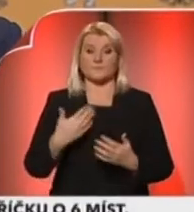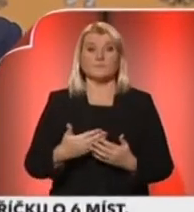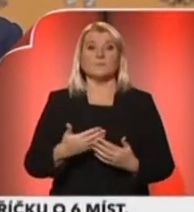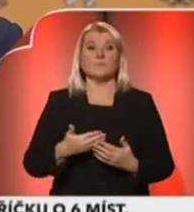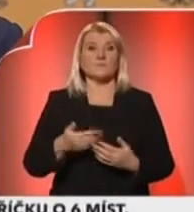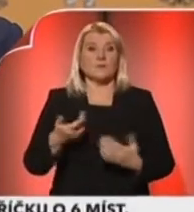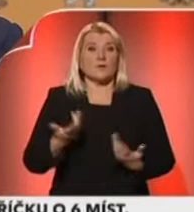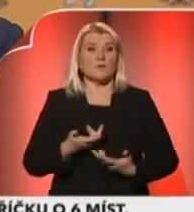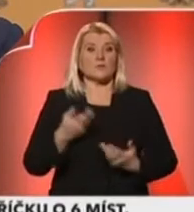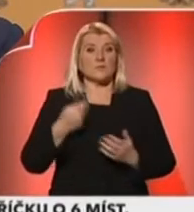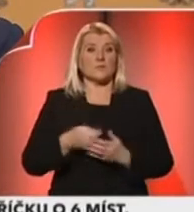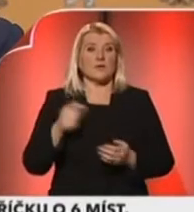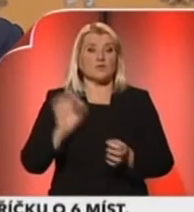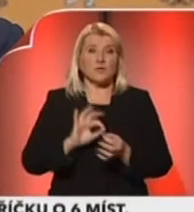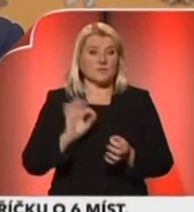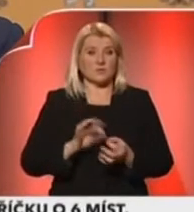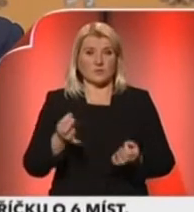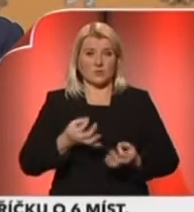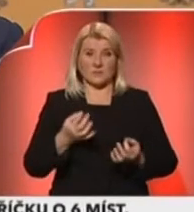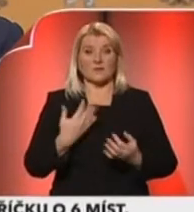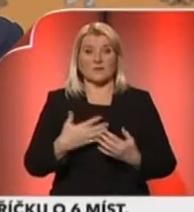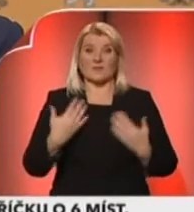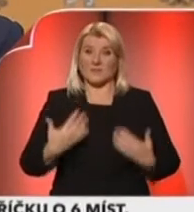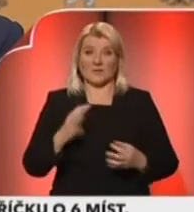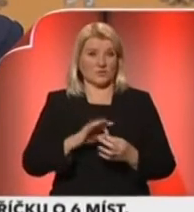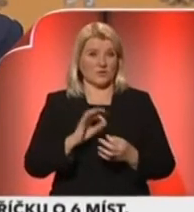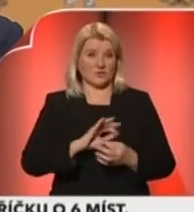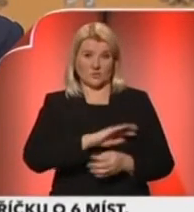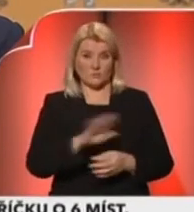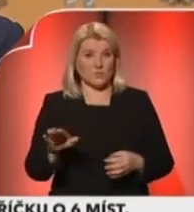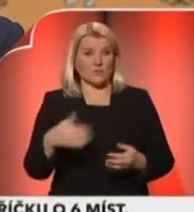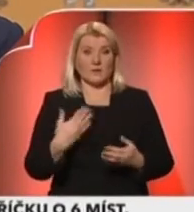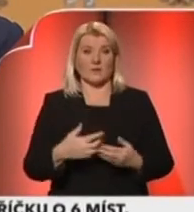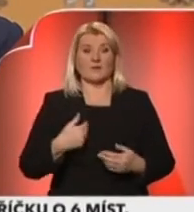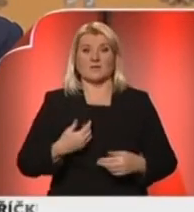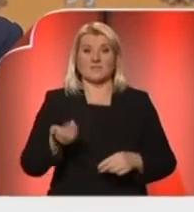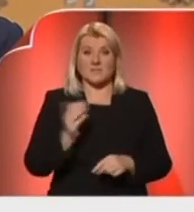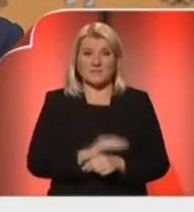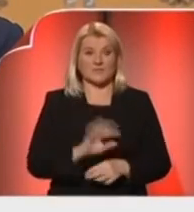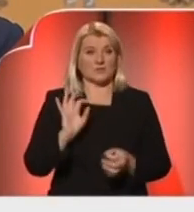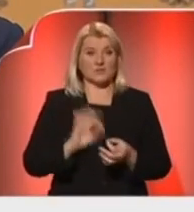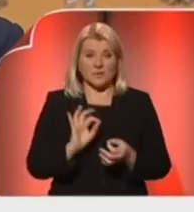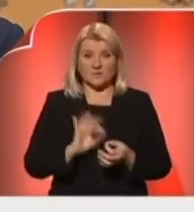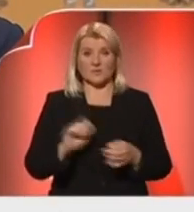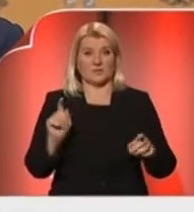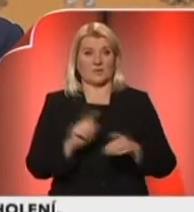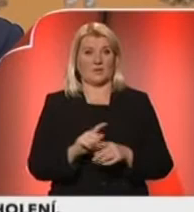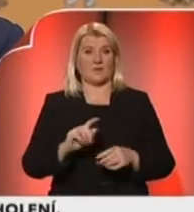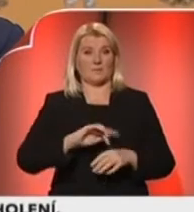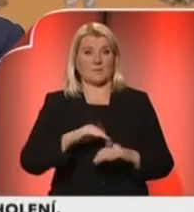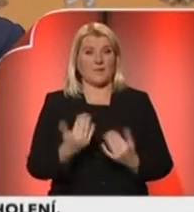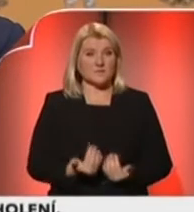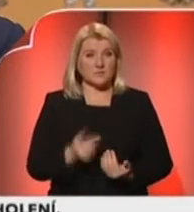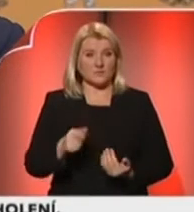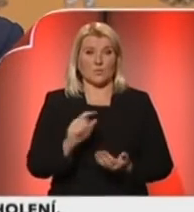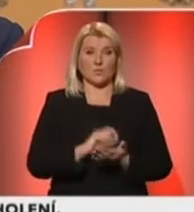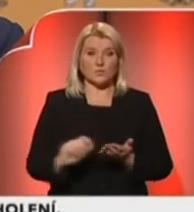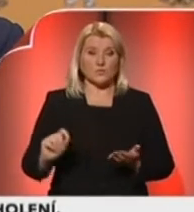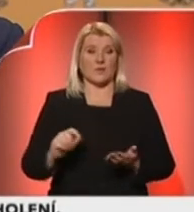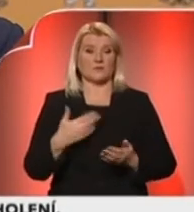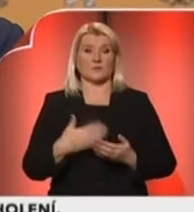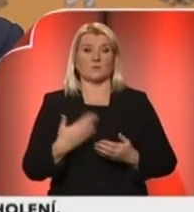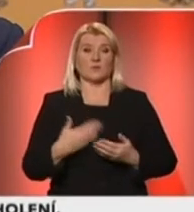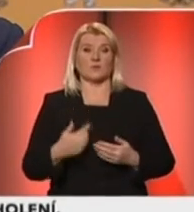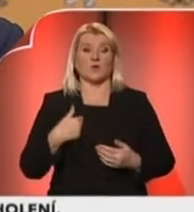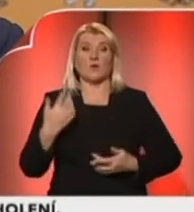se bude šetřit, paní redaktorko, dneska se šetří všude. My jsme zvyklí šetřit i na městě, to znamená,